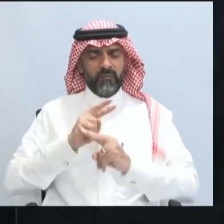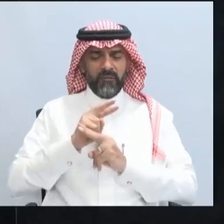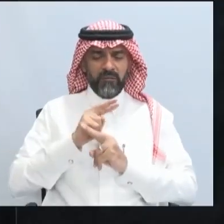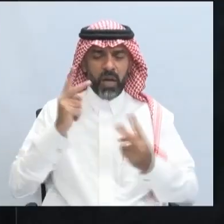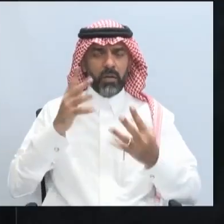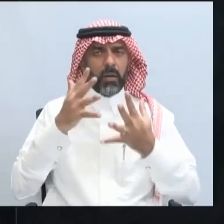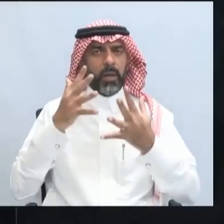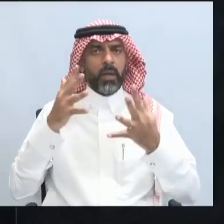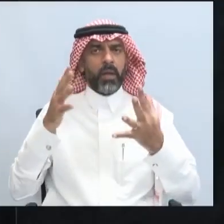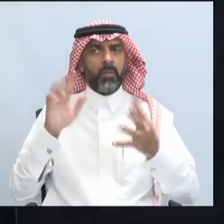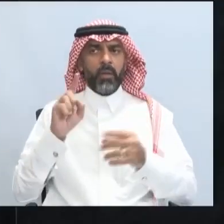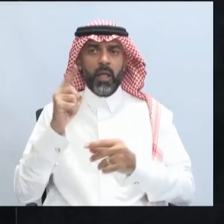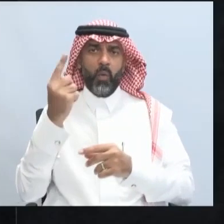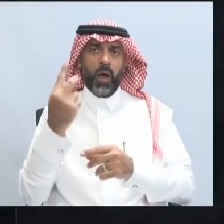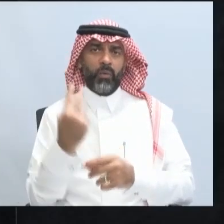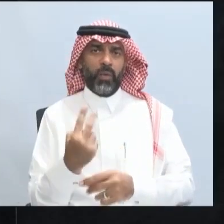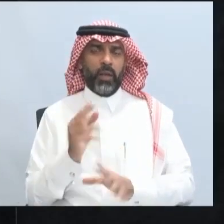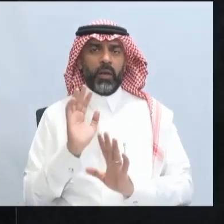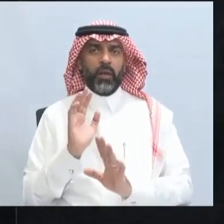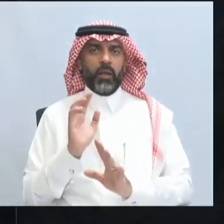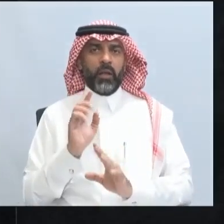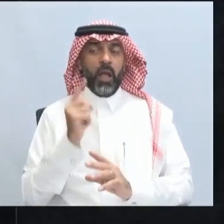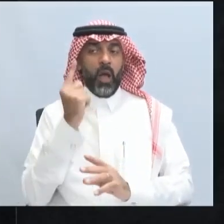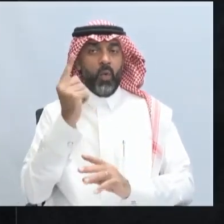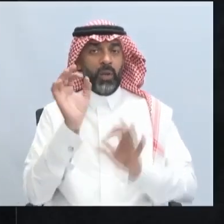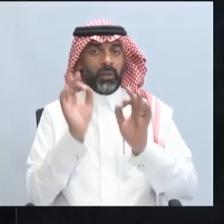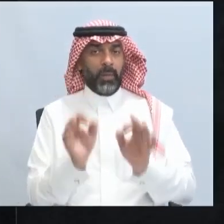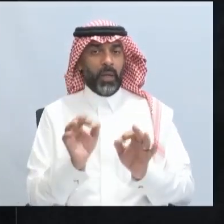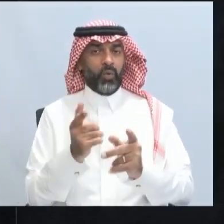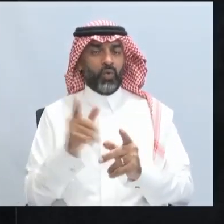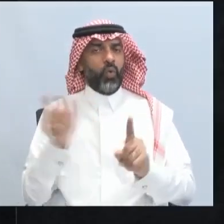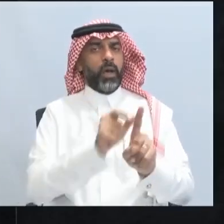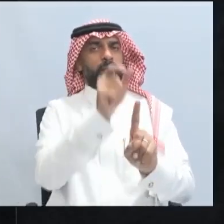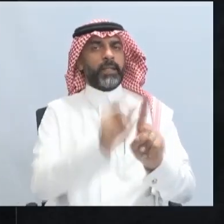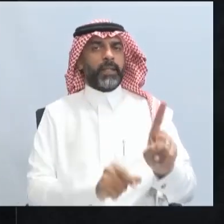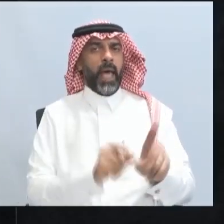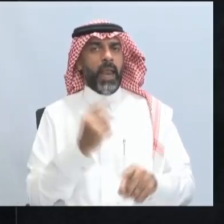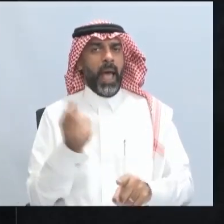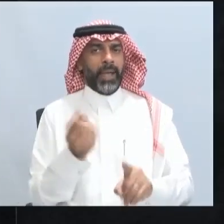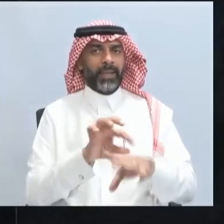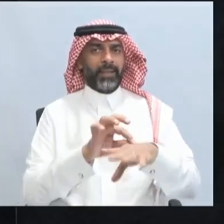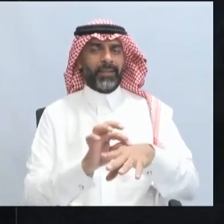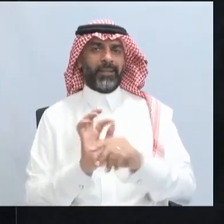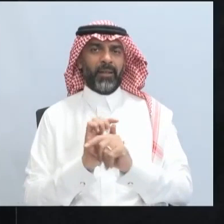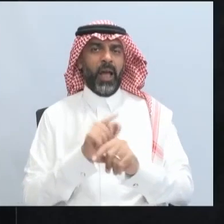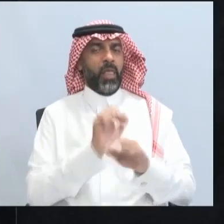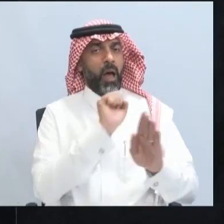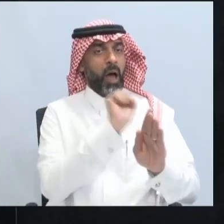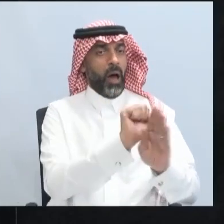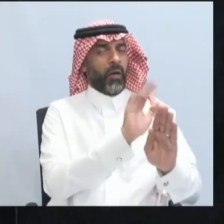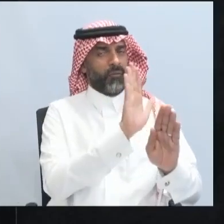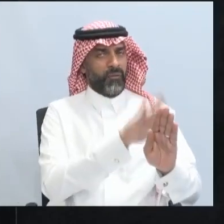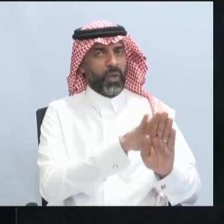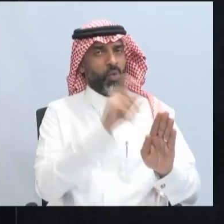الشخص الطبيعي والشخص الاعتباري الشخص الطبيعي هو الانسان نفسه فان له حقوقا وعليه